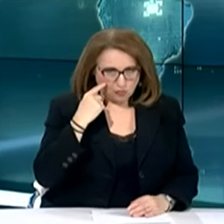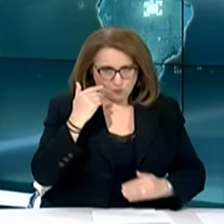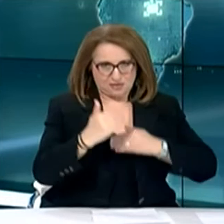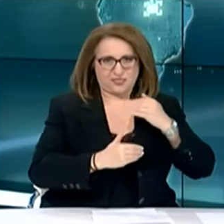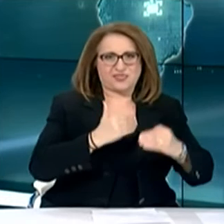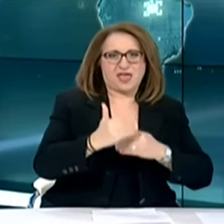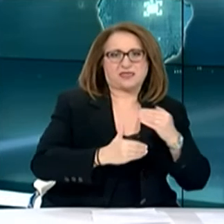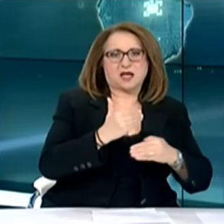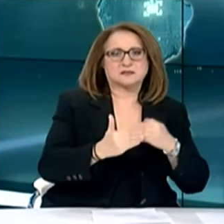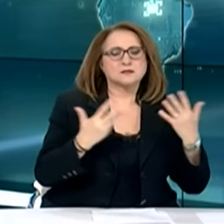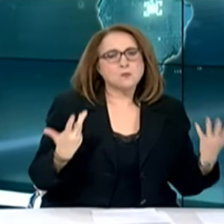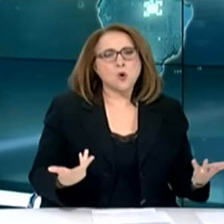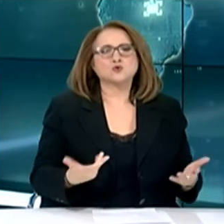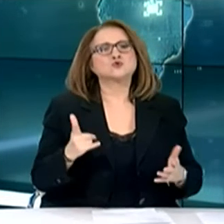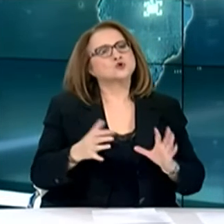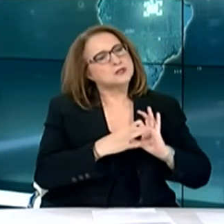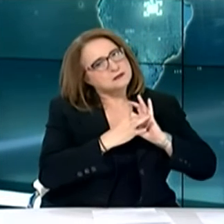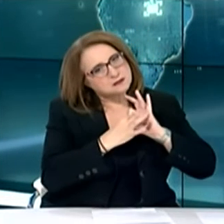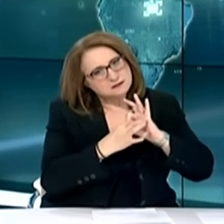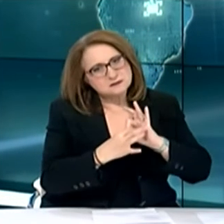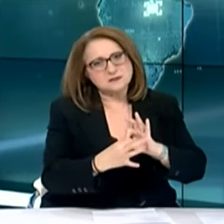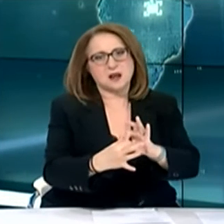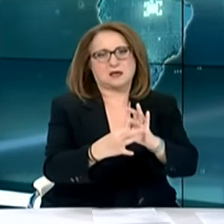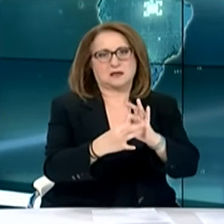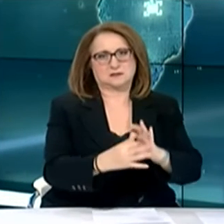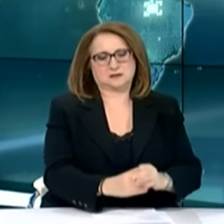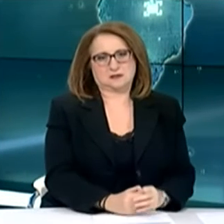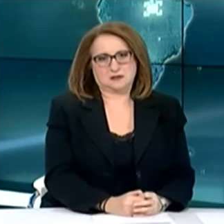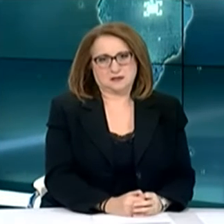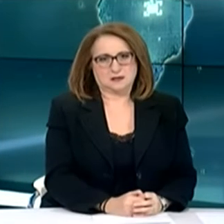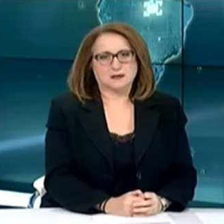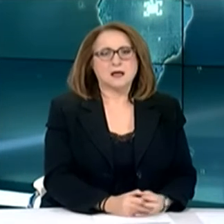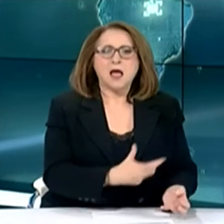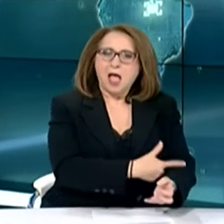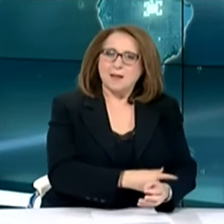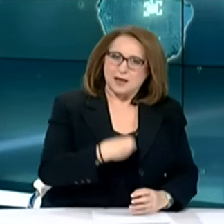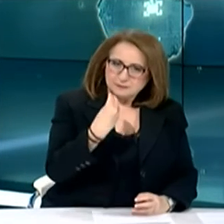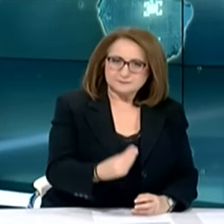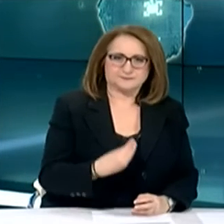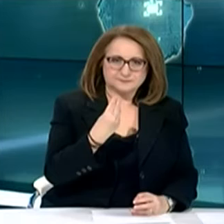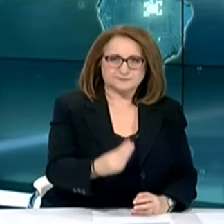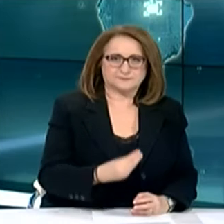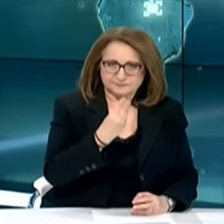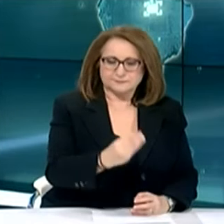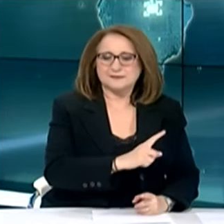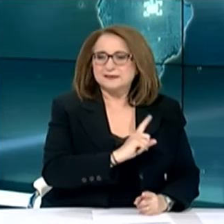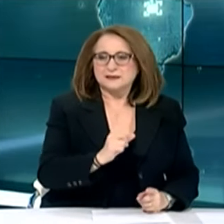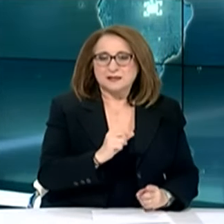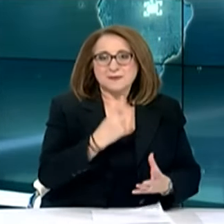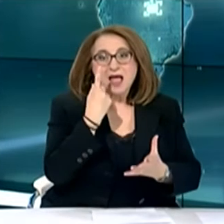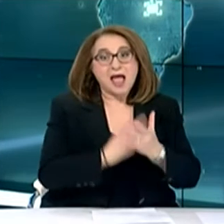να ανεξάλληπτα να συνεχιστεί αυτή η διαδικασία αιμοδοσίας και να μην υπάρξουν έλλειψη σε αυτό το